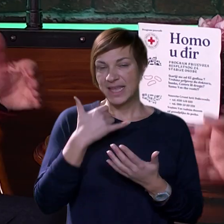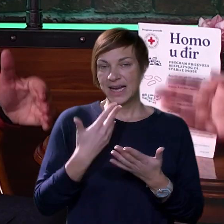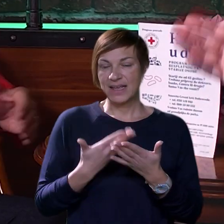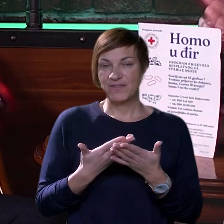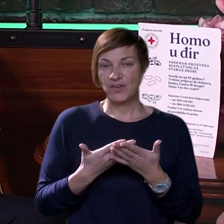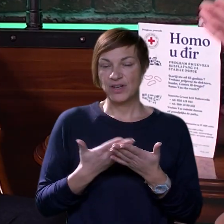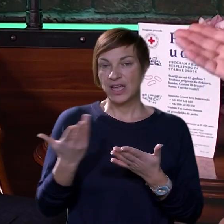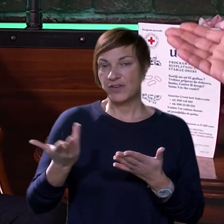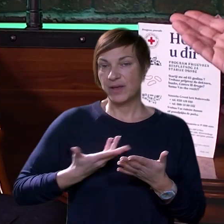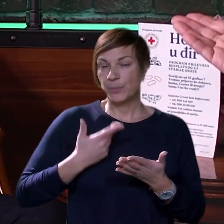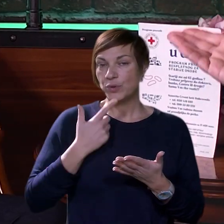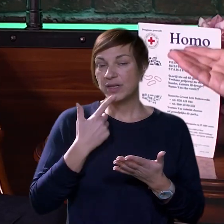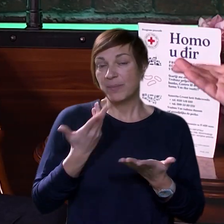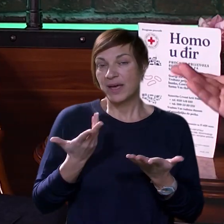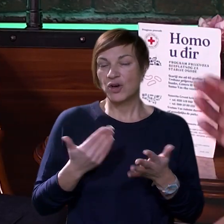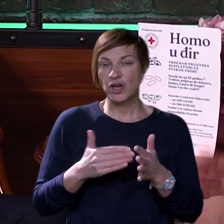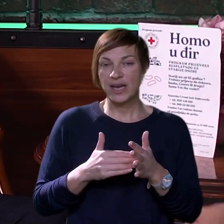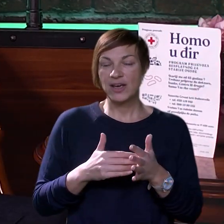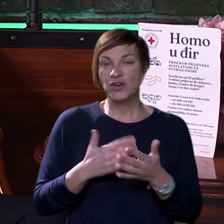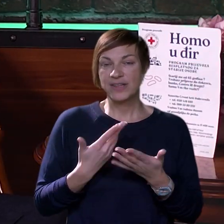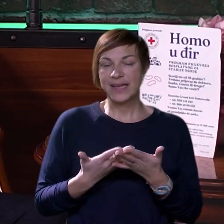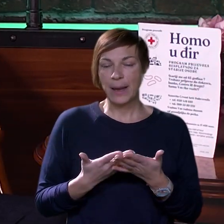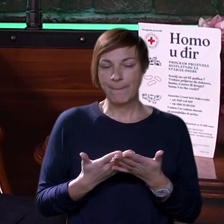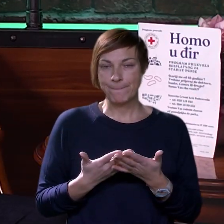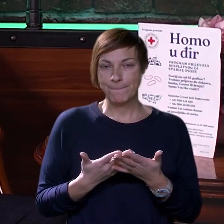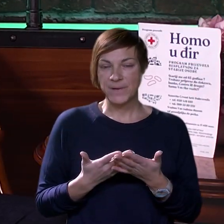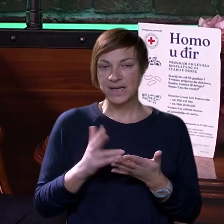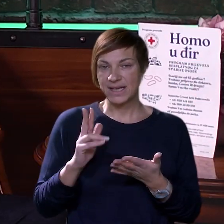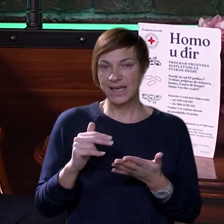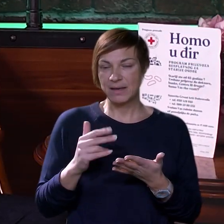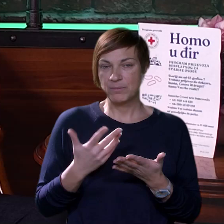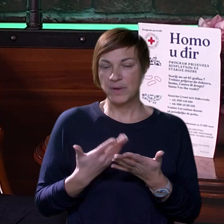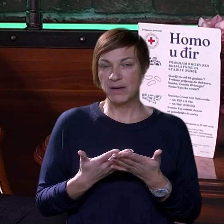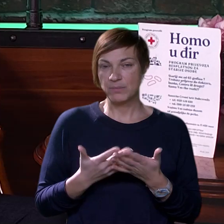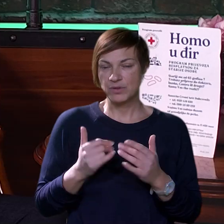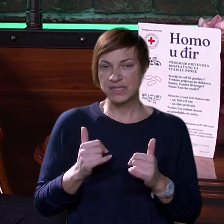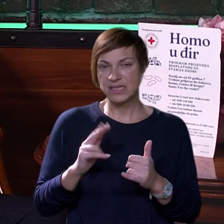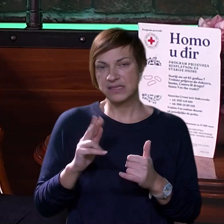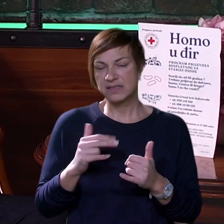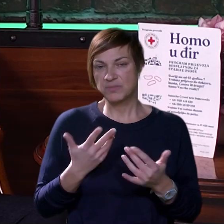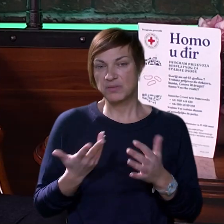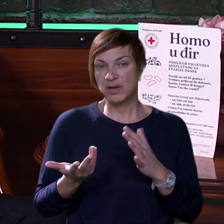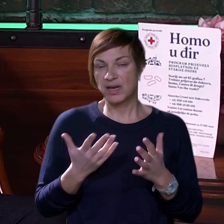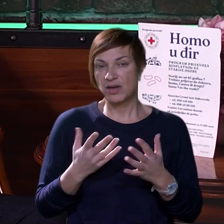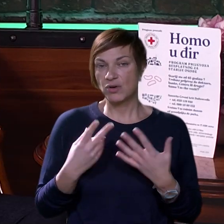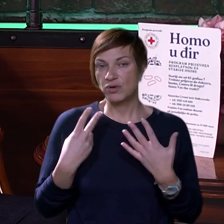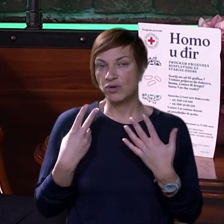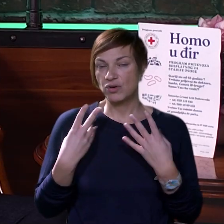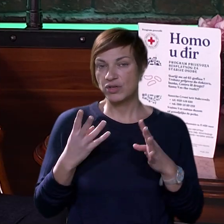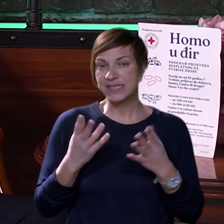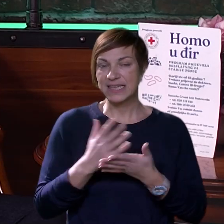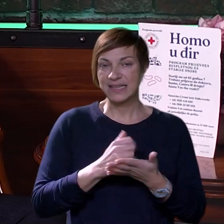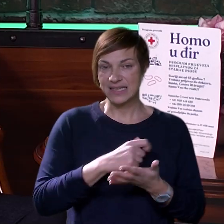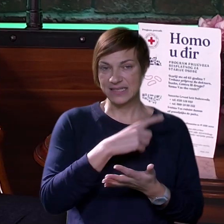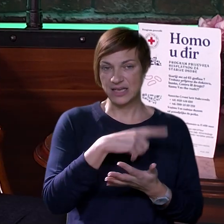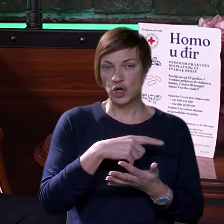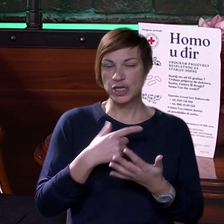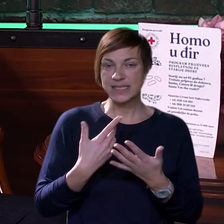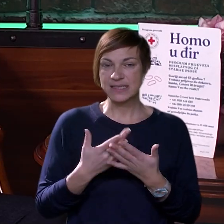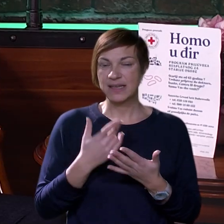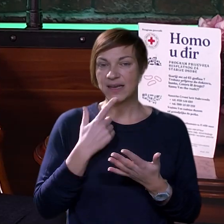i broj telefona. I ovim putem, ako neko ne zna i sve. Imamo negdje, za sad smo imali negdje oko 80